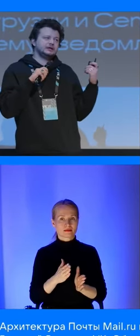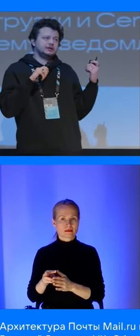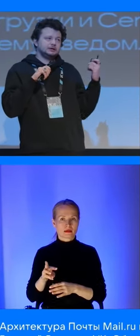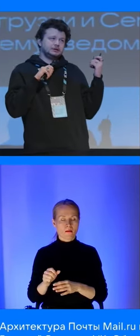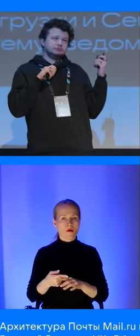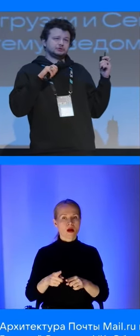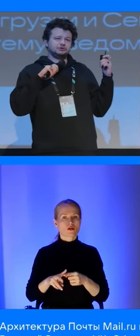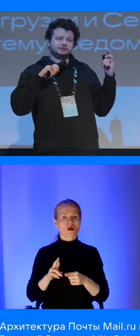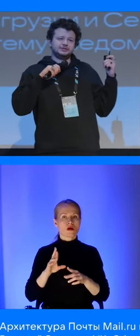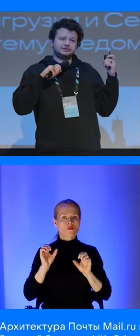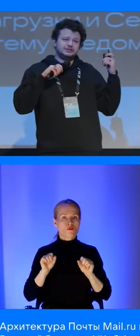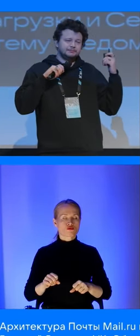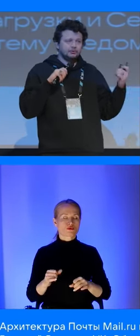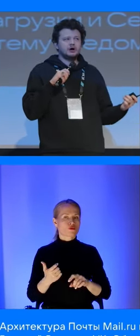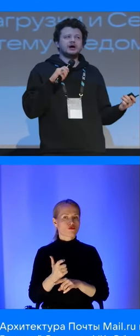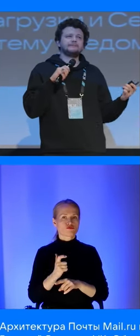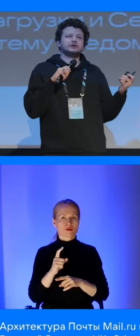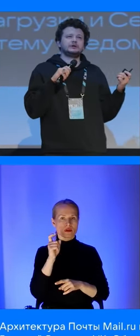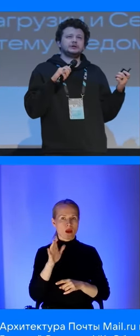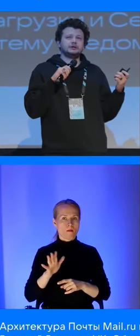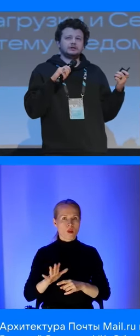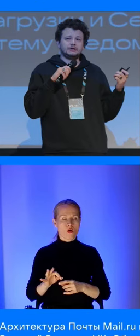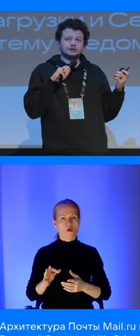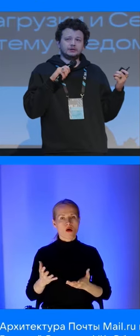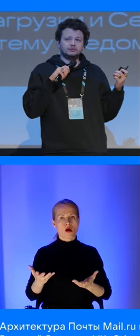которая может очень неплохо